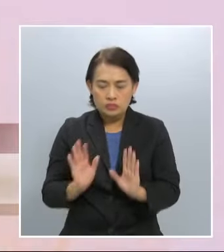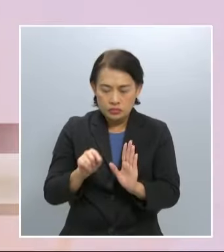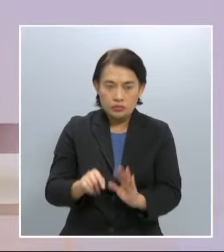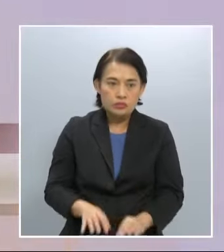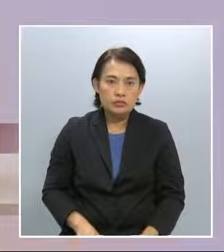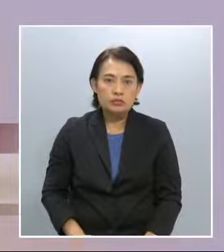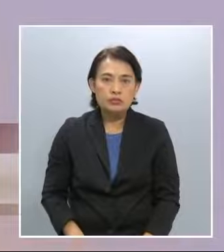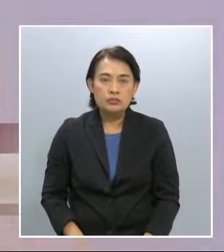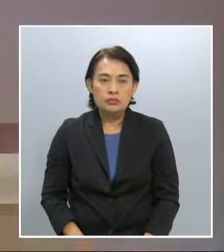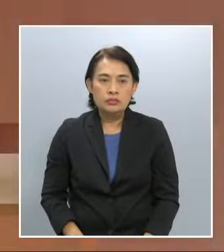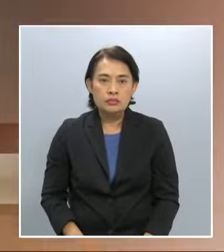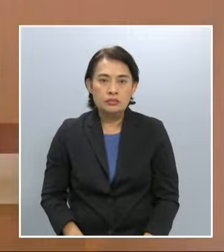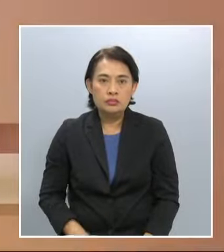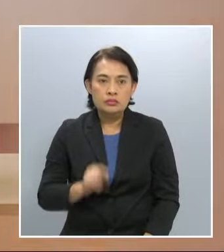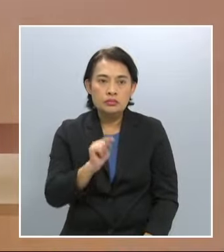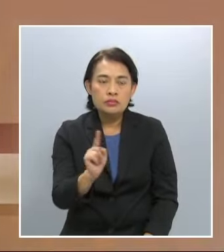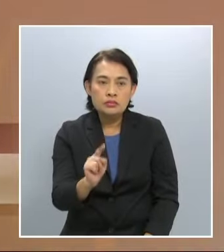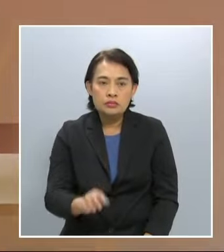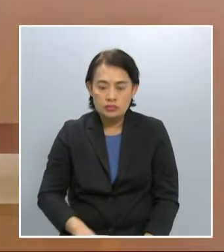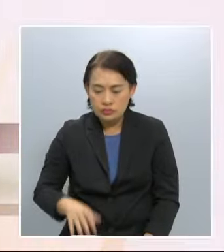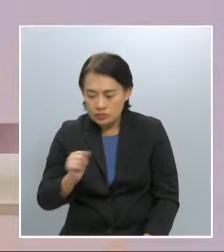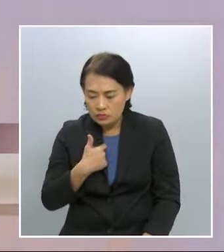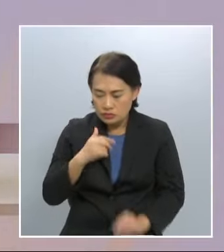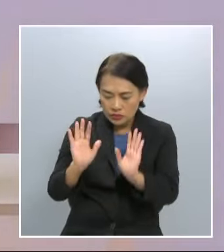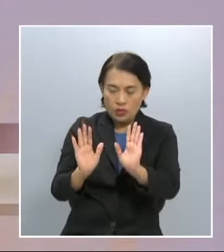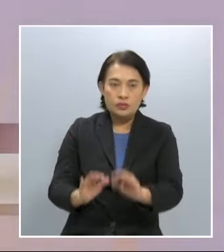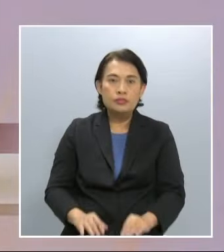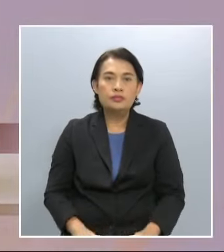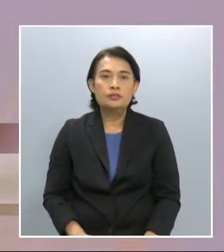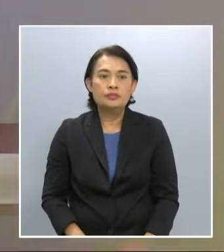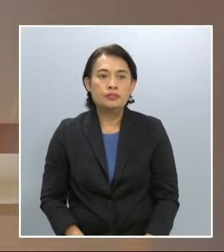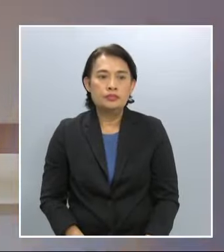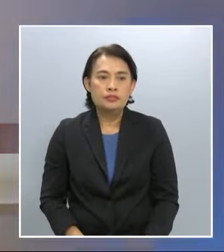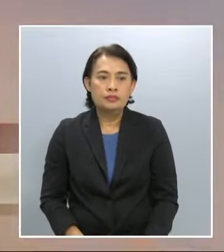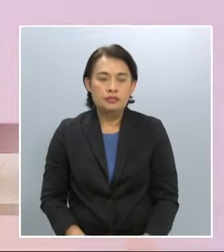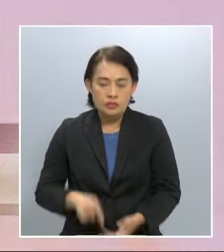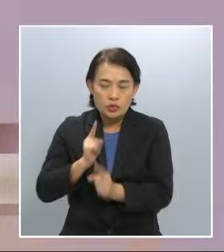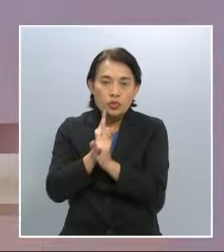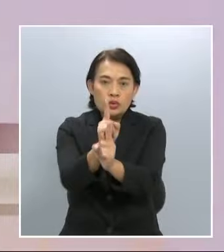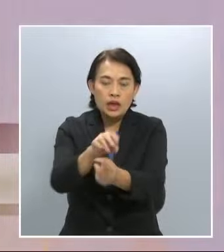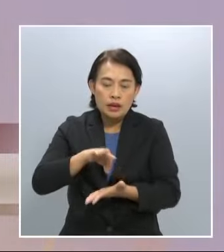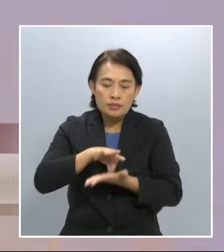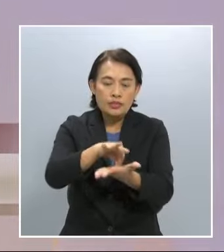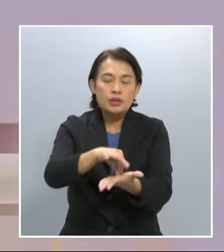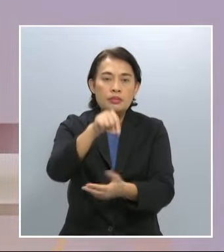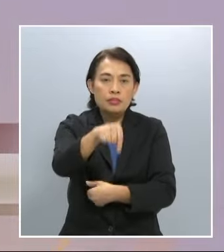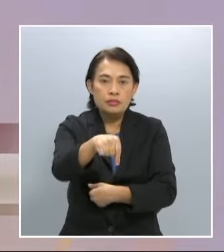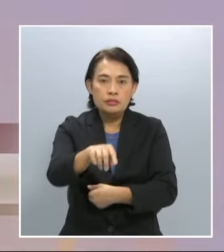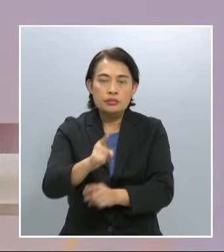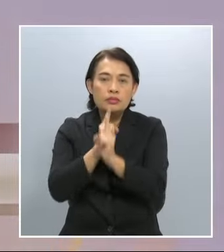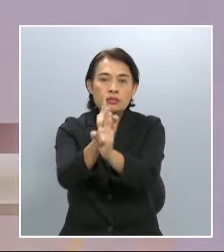ยิงมึงไหมเอาไหม ไม่เอามา หึมึงตาม GPS มาเนี่ยมึงตาม